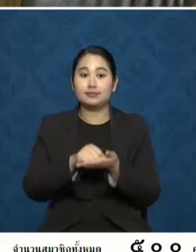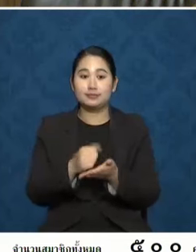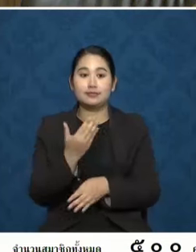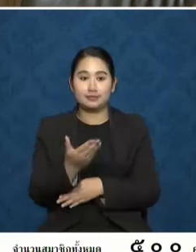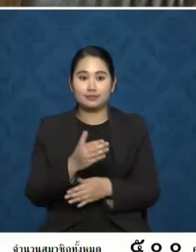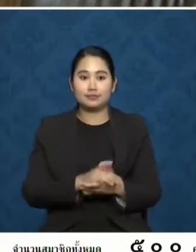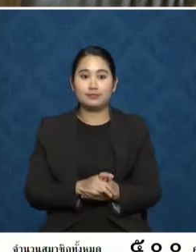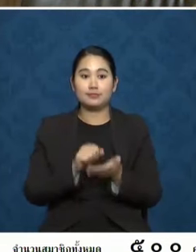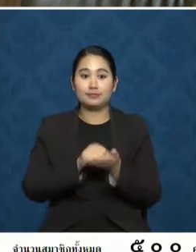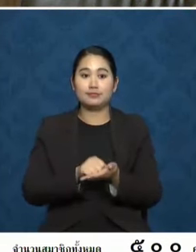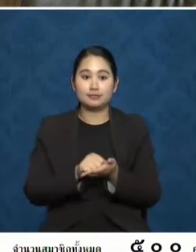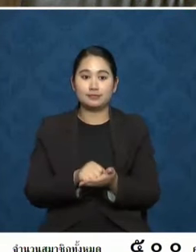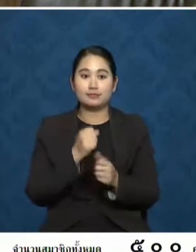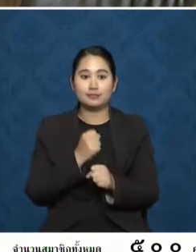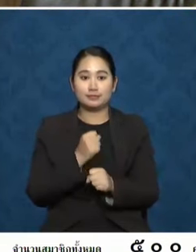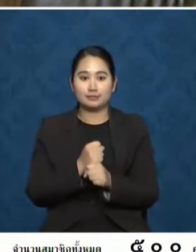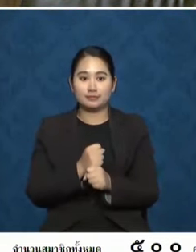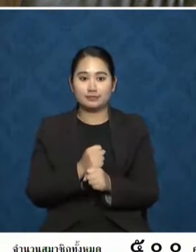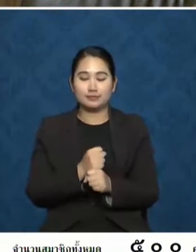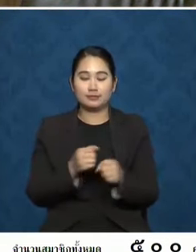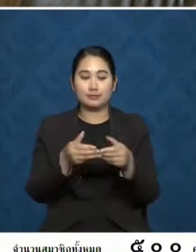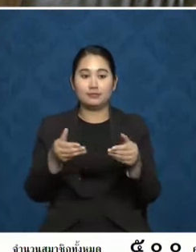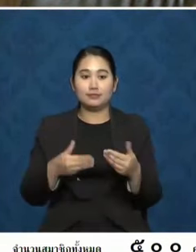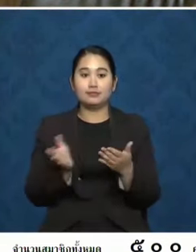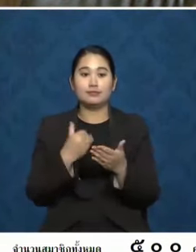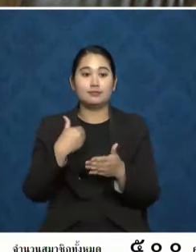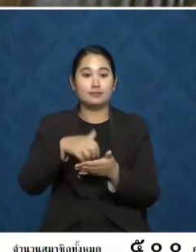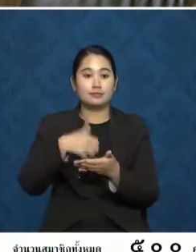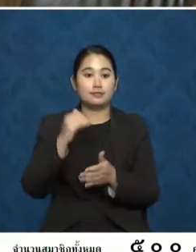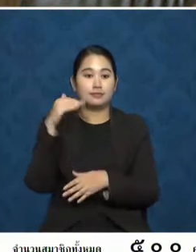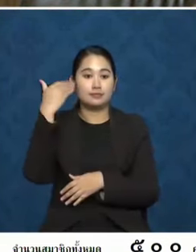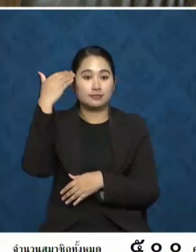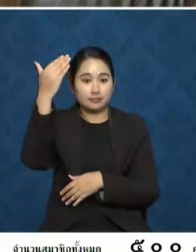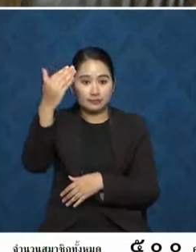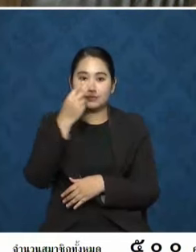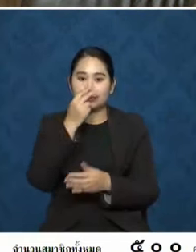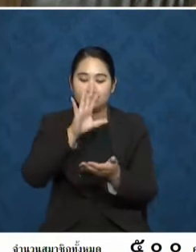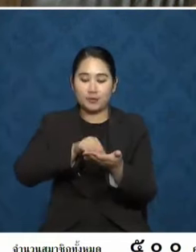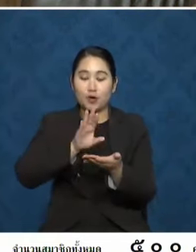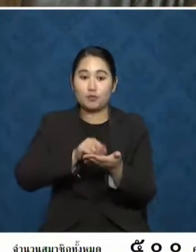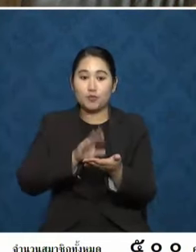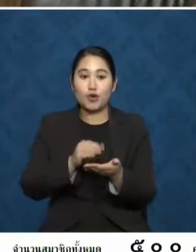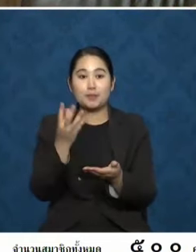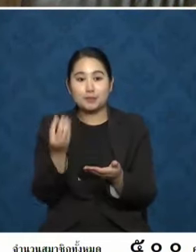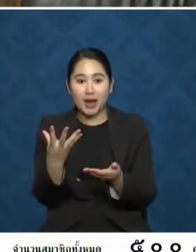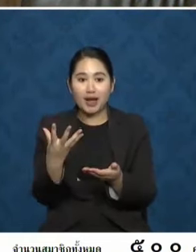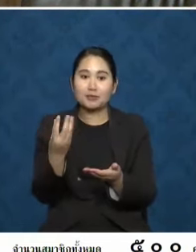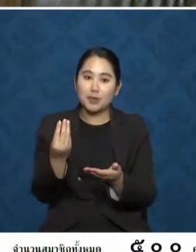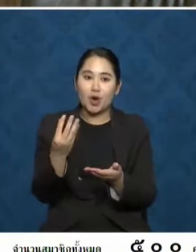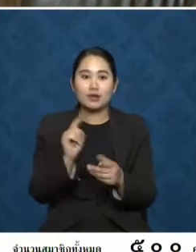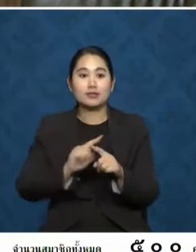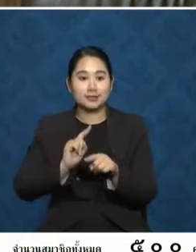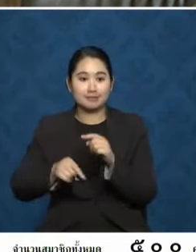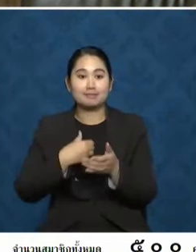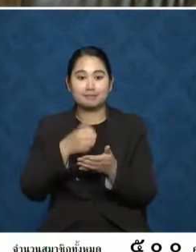นภาพรวมของการรายงานในตอๆไปคงจะเห็นข้อมูลเชิงปริมาณของท่านที่